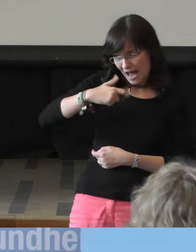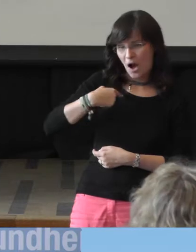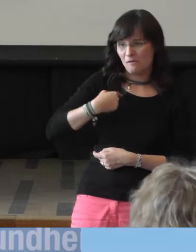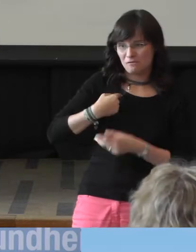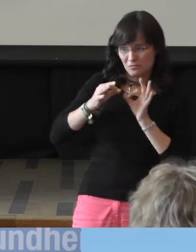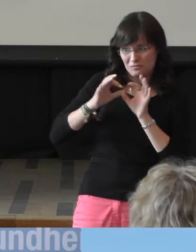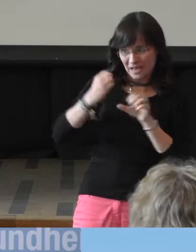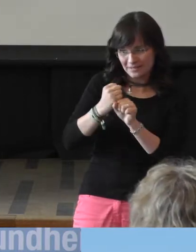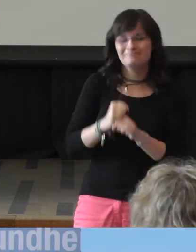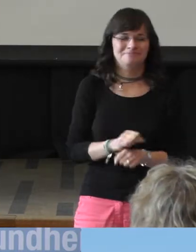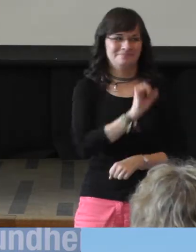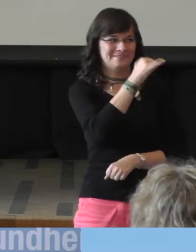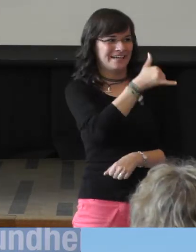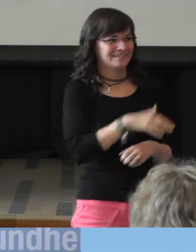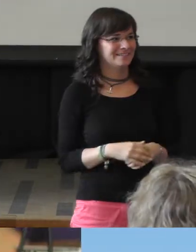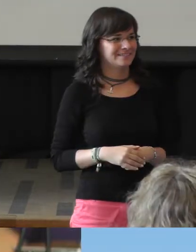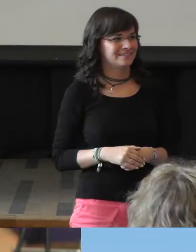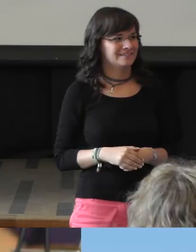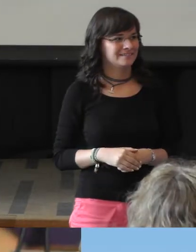vegetative Symptome haben wir auch schon.